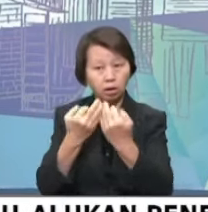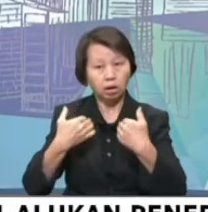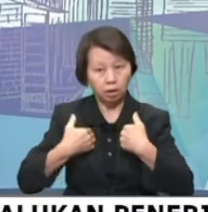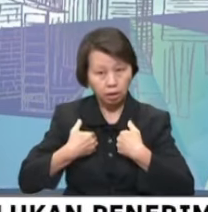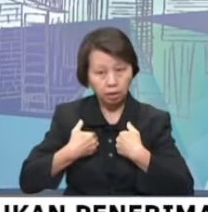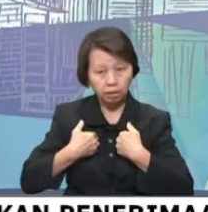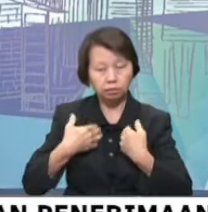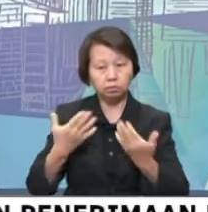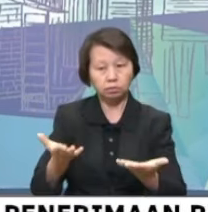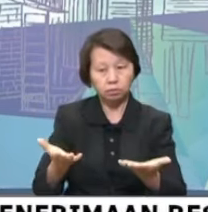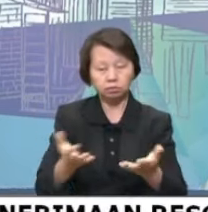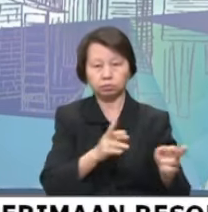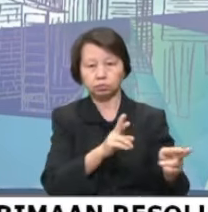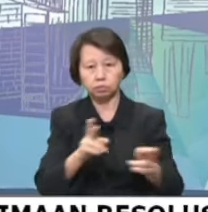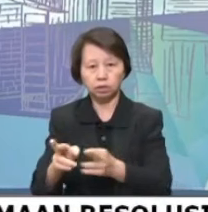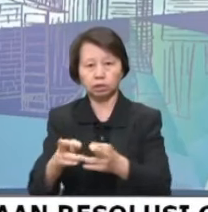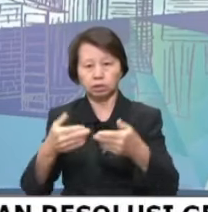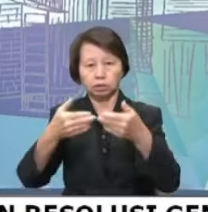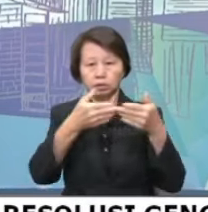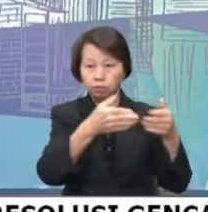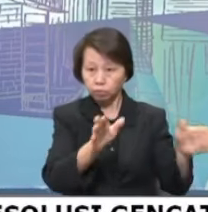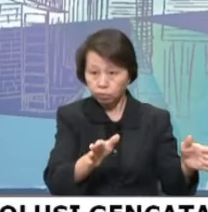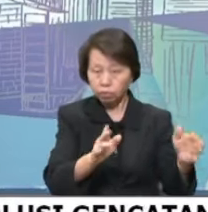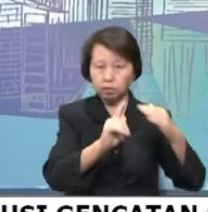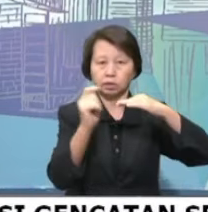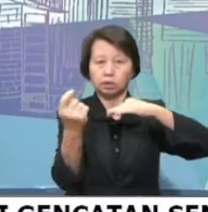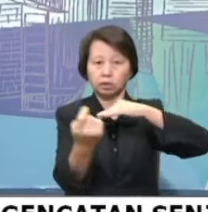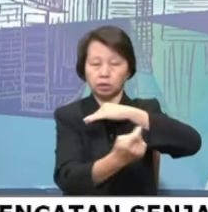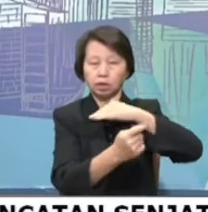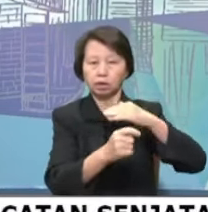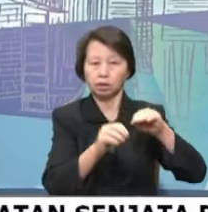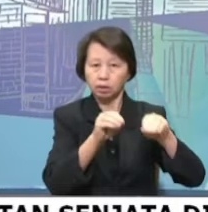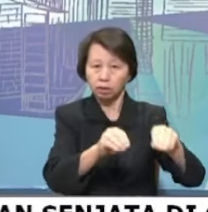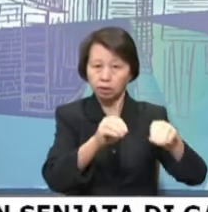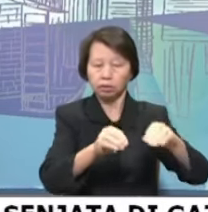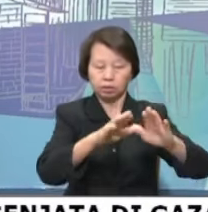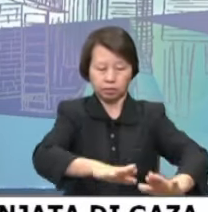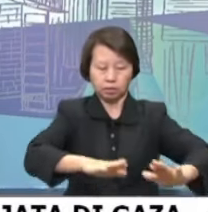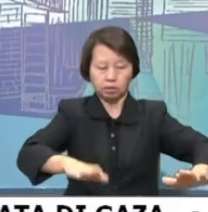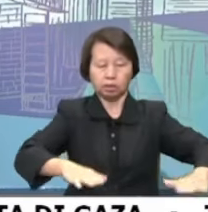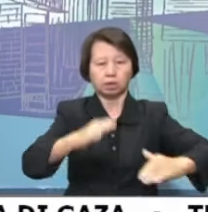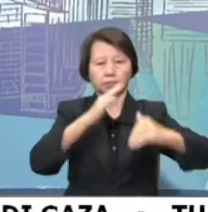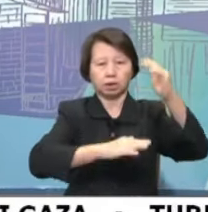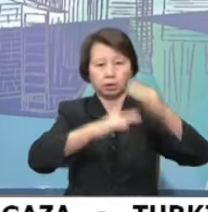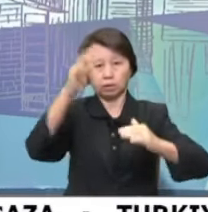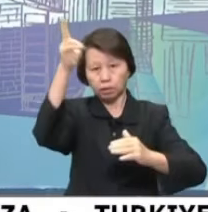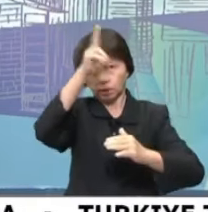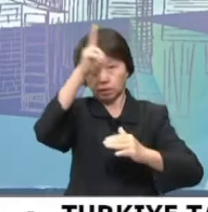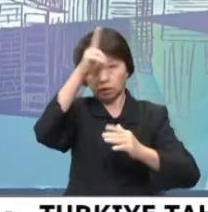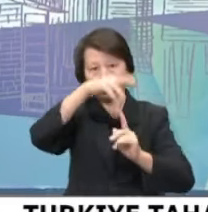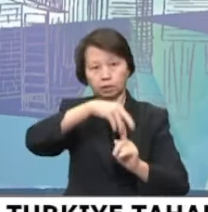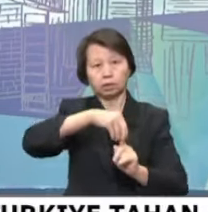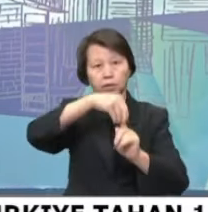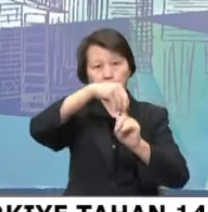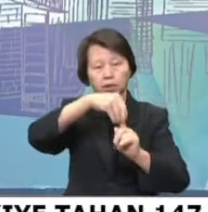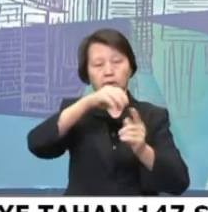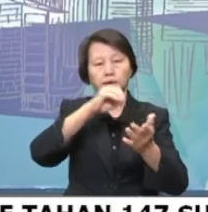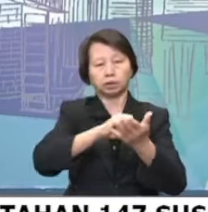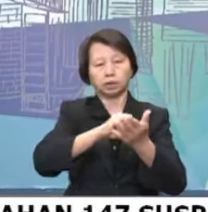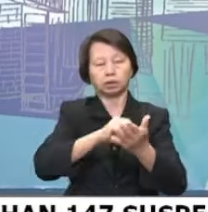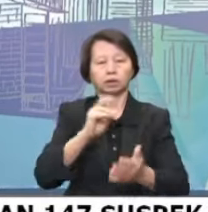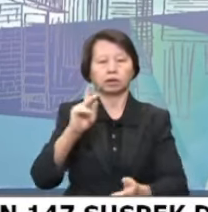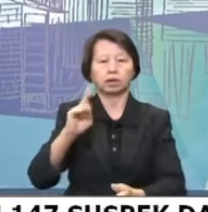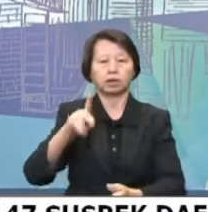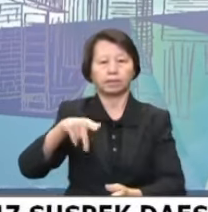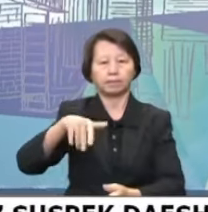adakah terdapat perancangan membuka taman asuhan kanak-kanak di bangunan kerajaan terutamanya di Kepala